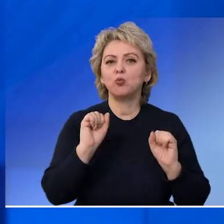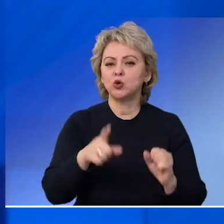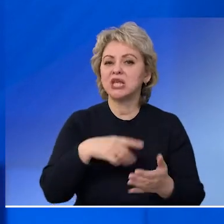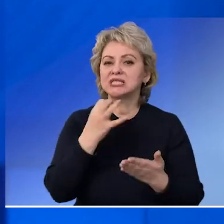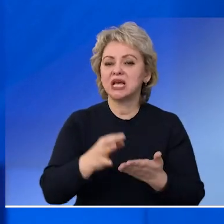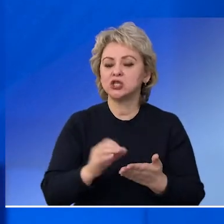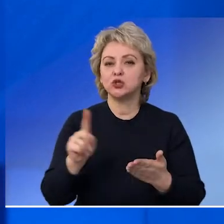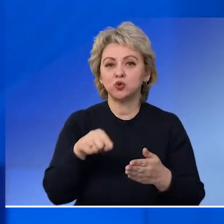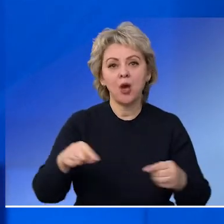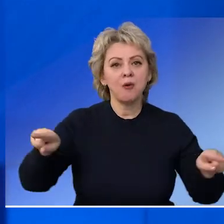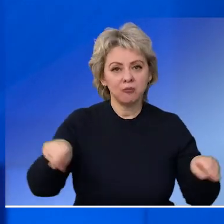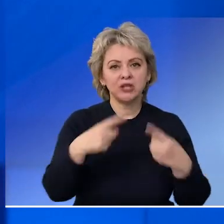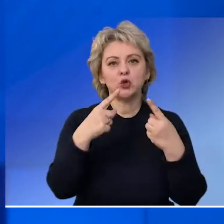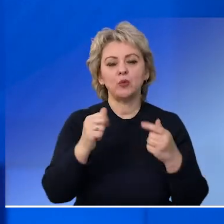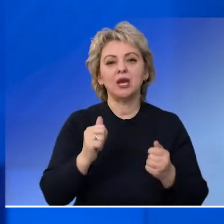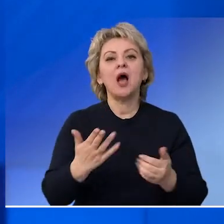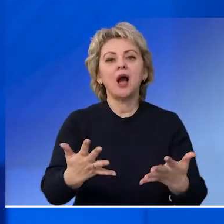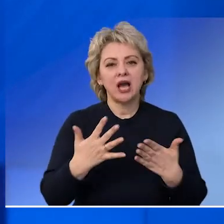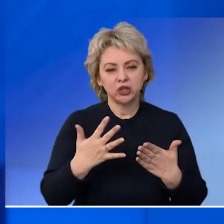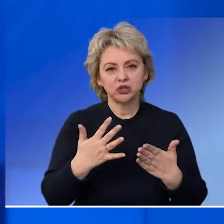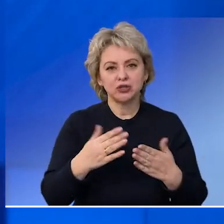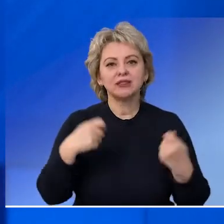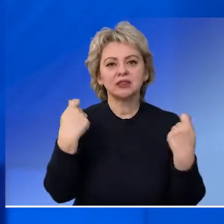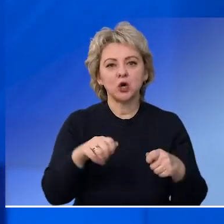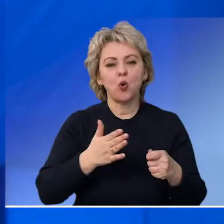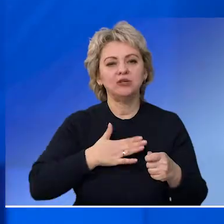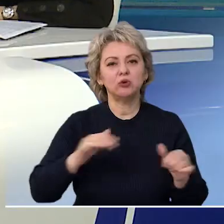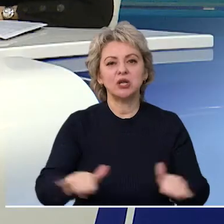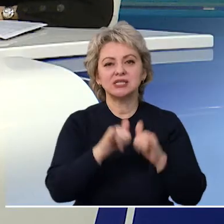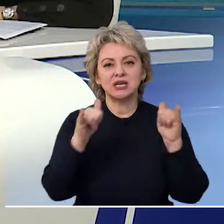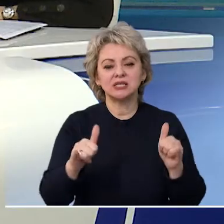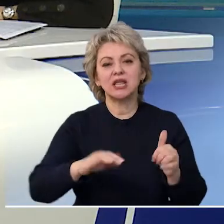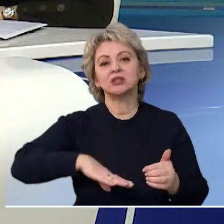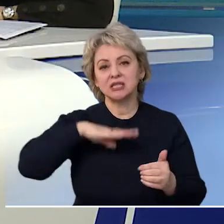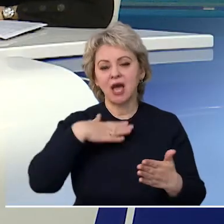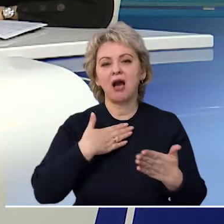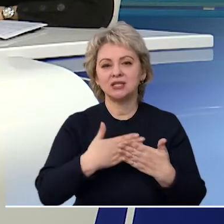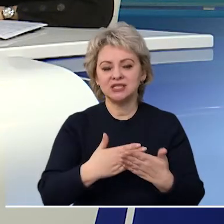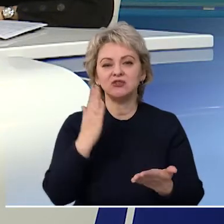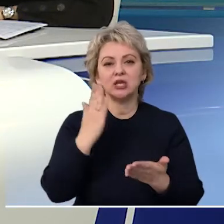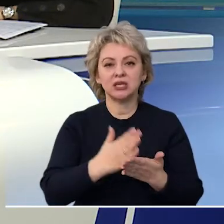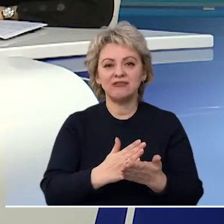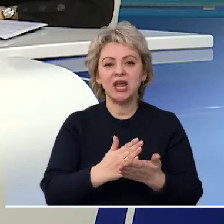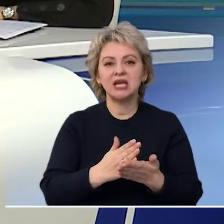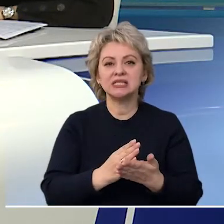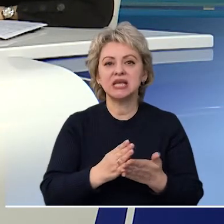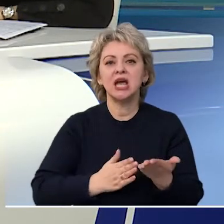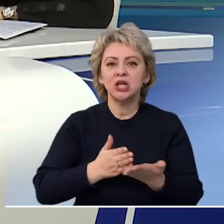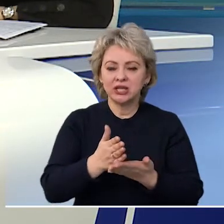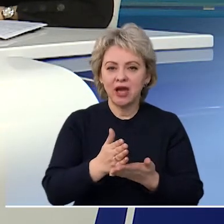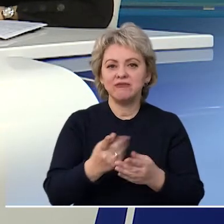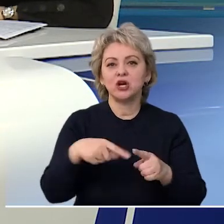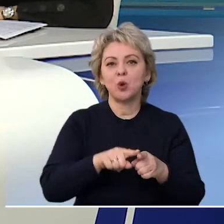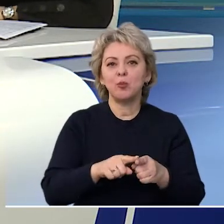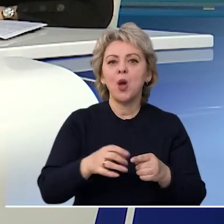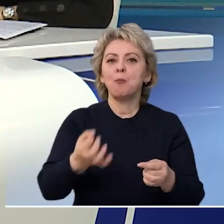регионе? Можно ли сказать, что она на подъеме? Конечно, торговля у нас развивается достаточно активно и является драйвером вообще